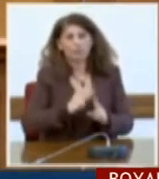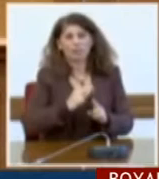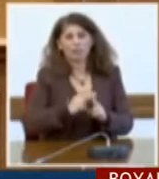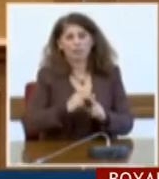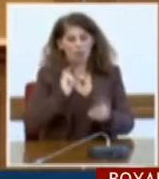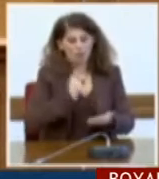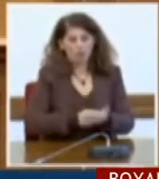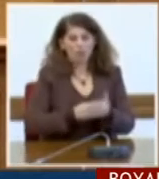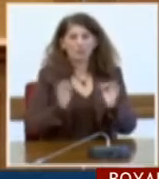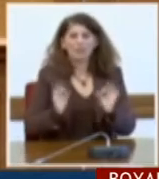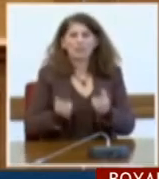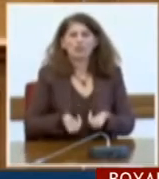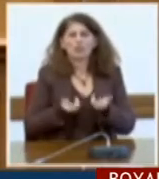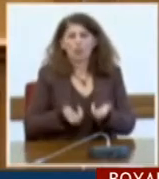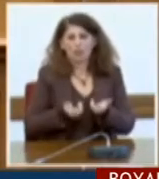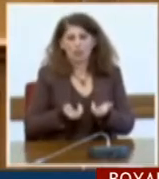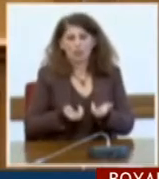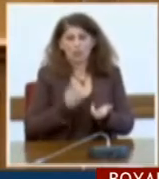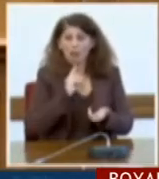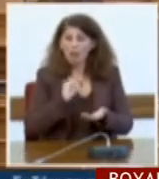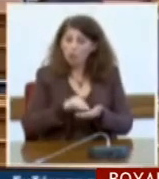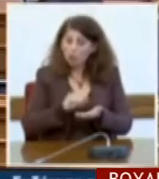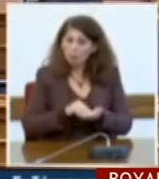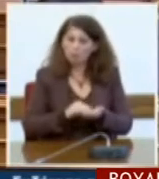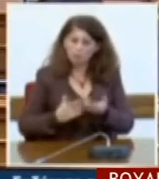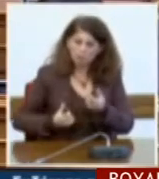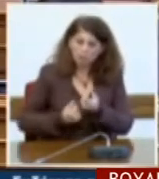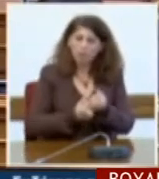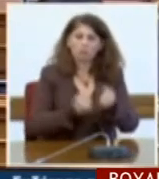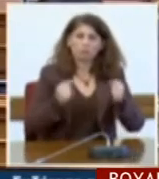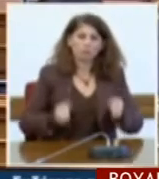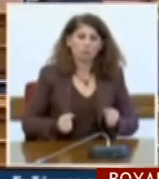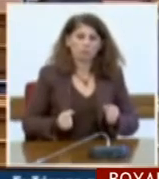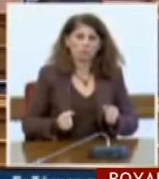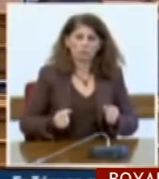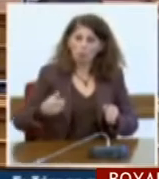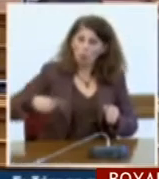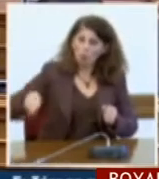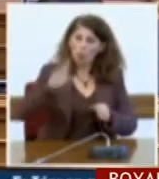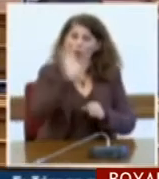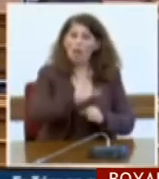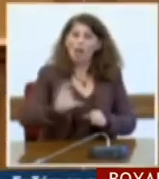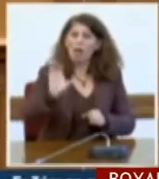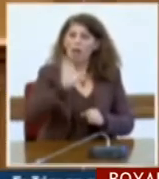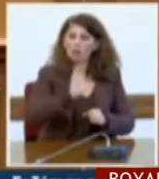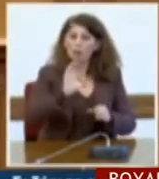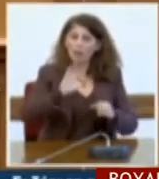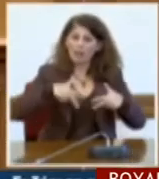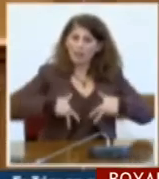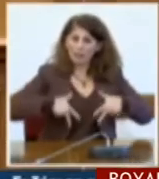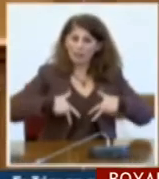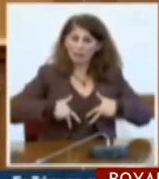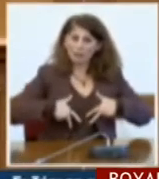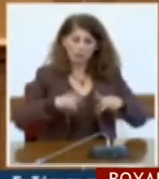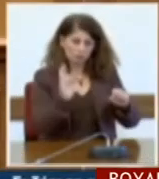του φυσικού αερίου. Όπως επίσης να ενισχυθεί και η θέση όλων των ευρωπαϊκών κρατών ως προς την αποθήκευση